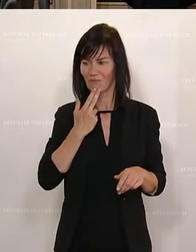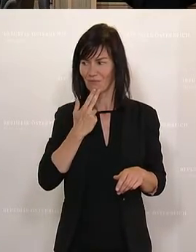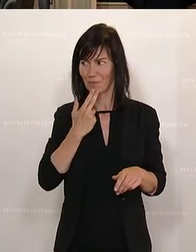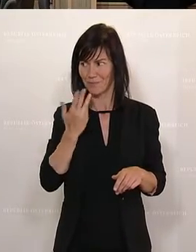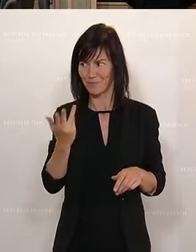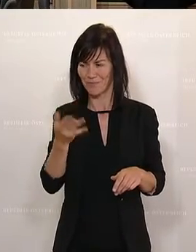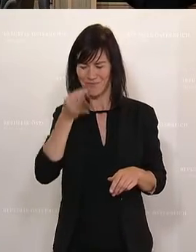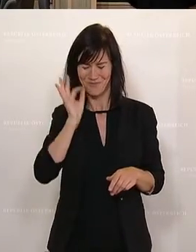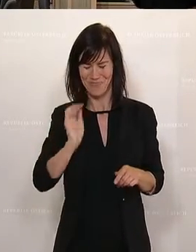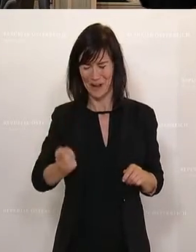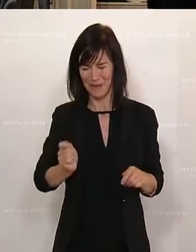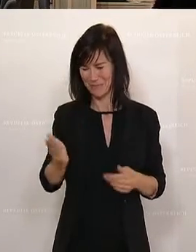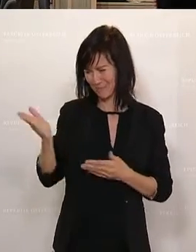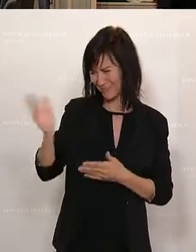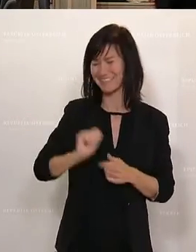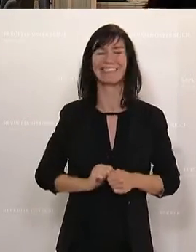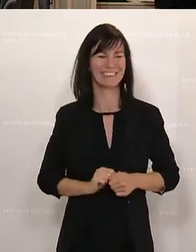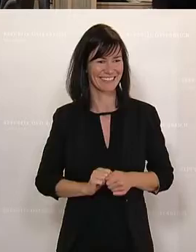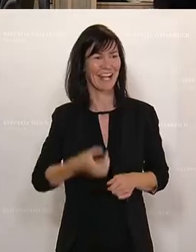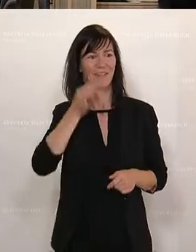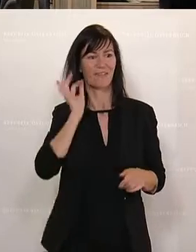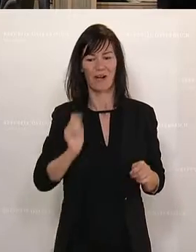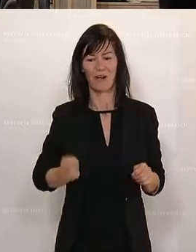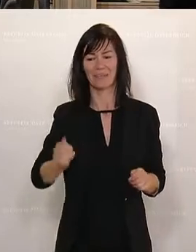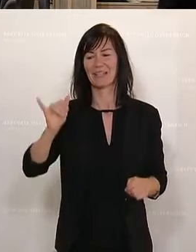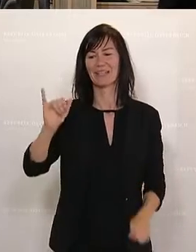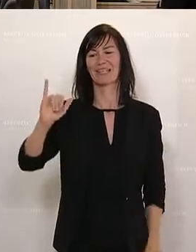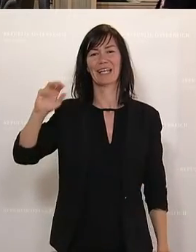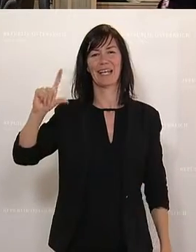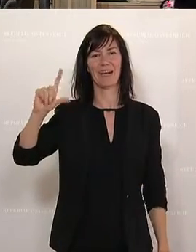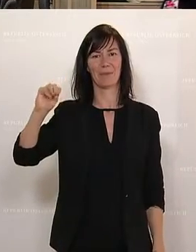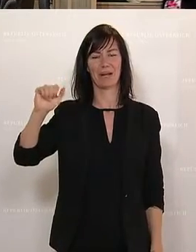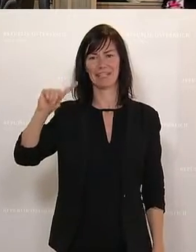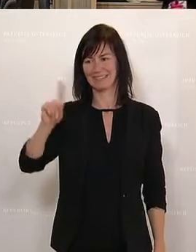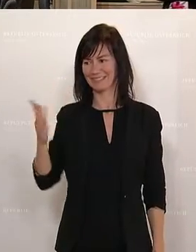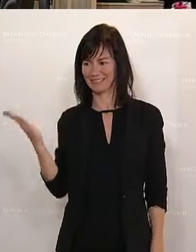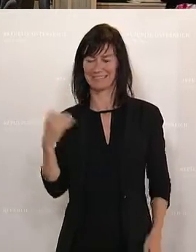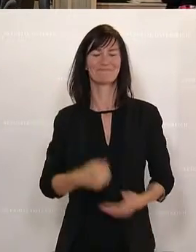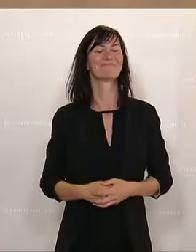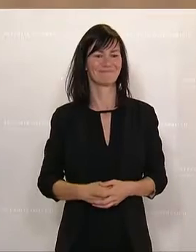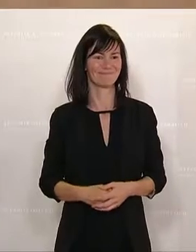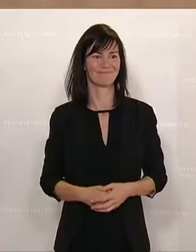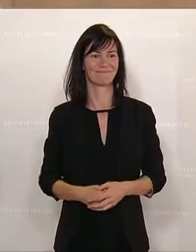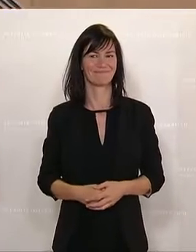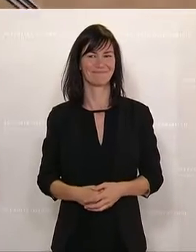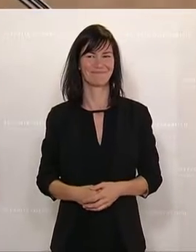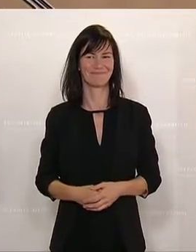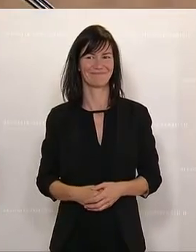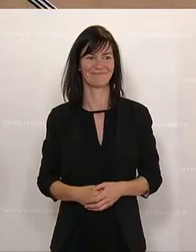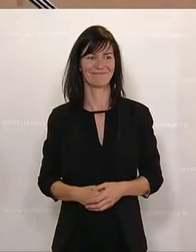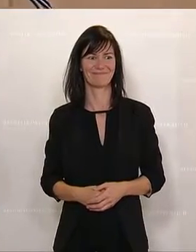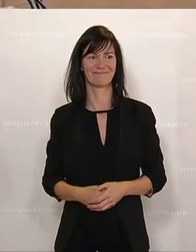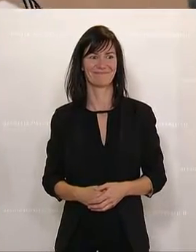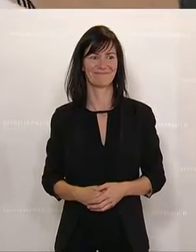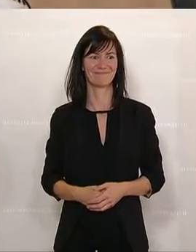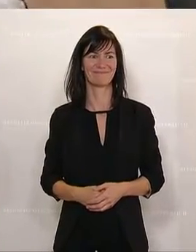Frau Abgeordnete, bitte. Frau Abgeordnete-Yilmaz, Sie sind am Wort. Und es gibt eine erneute Wortmeldung von Nutten-Yilmaz von